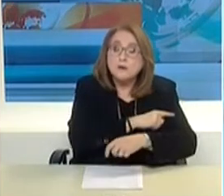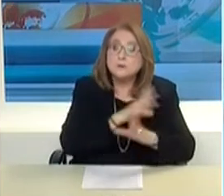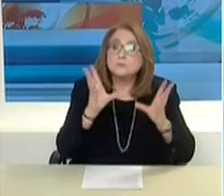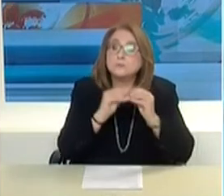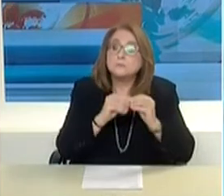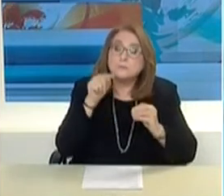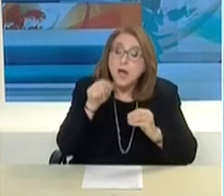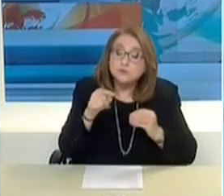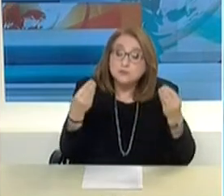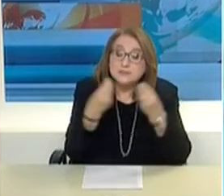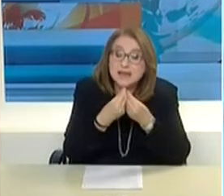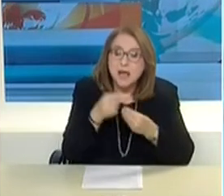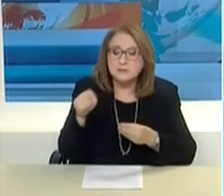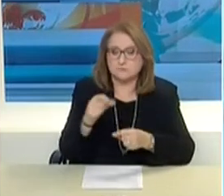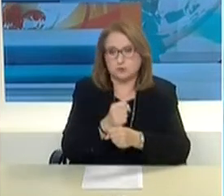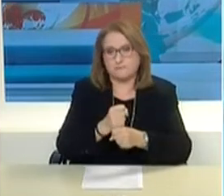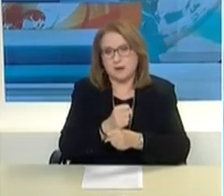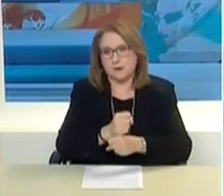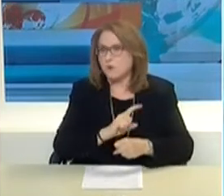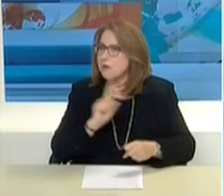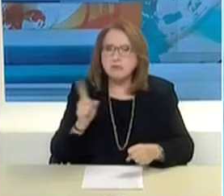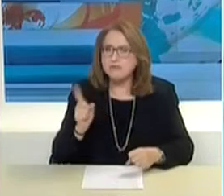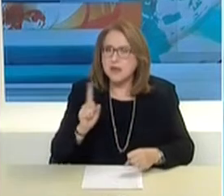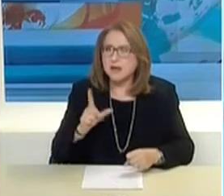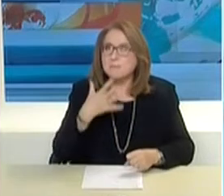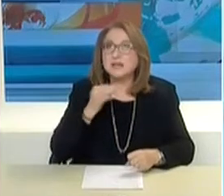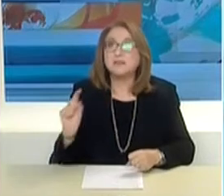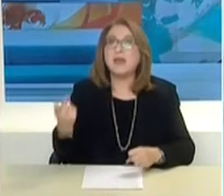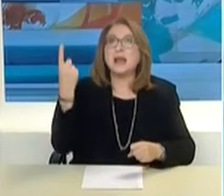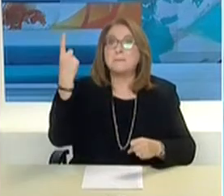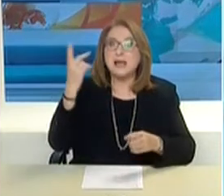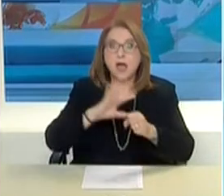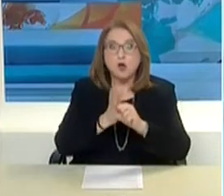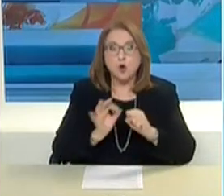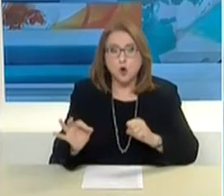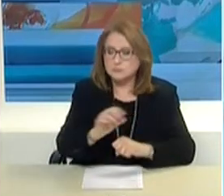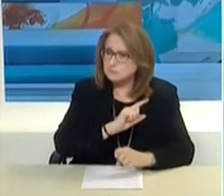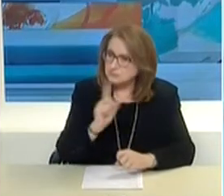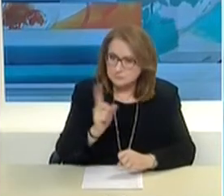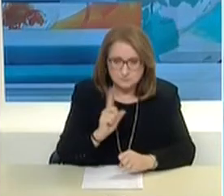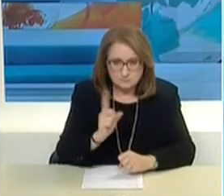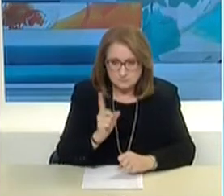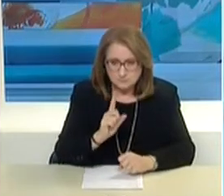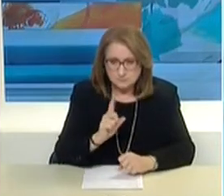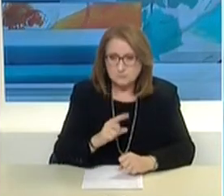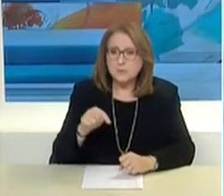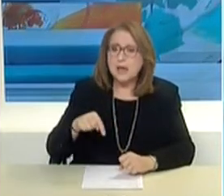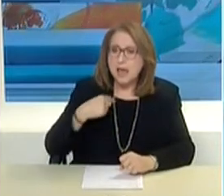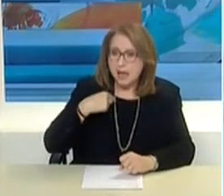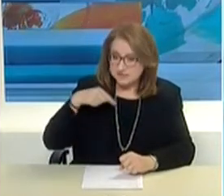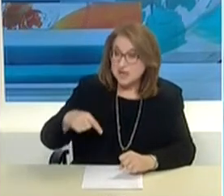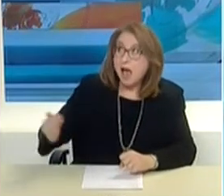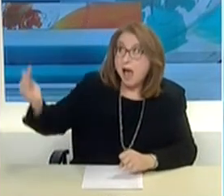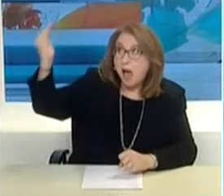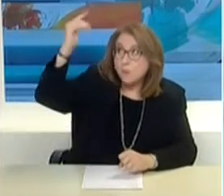οποίους υπάρχουν τεκμηριωμένες ενδείξεις και ήδη τελειώνουν οι συζητήσεις στον επάνω από εδώ όροφο, στον επάνω